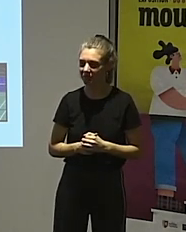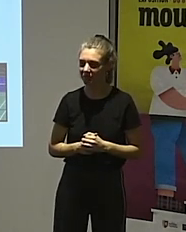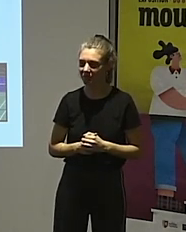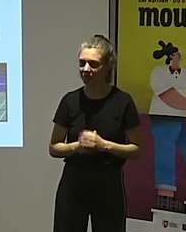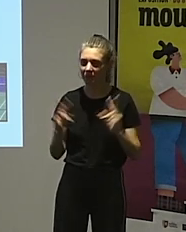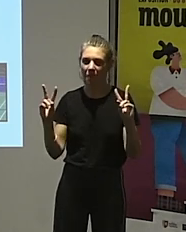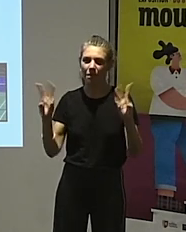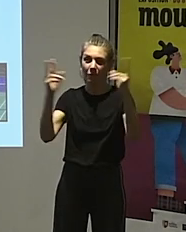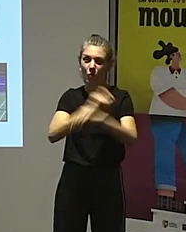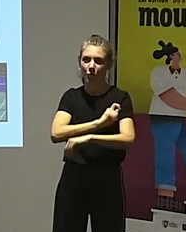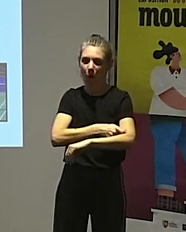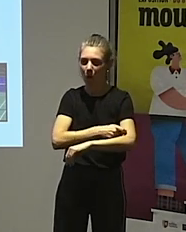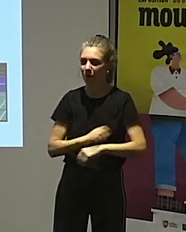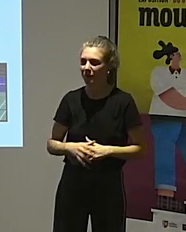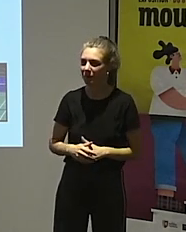Vive le sport.